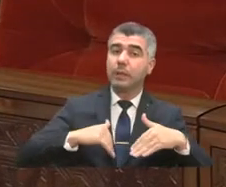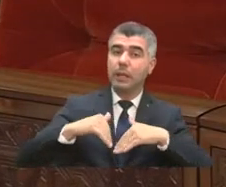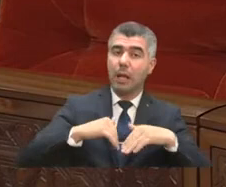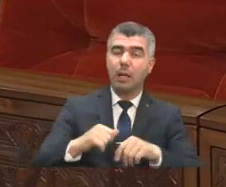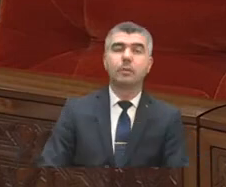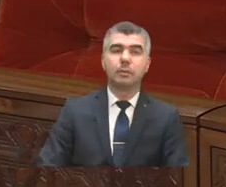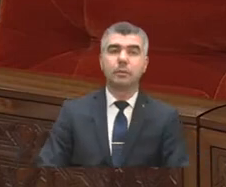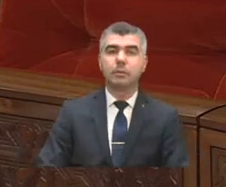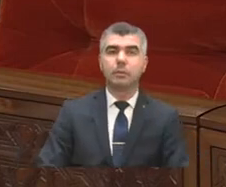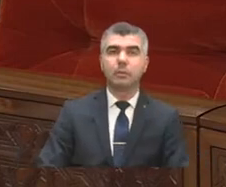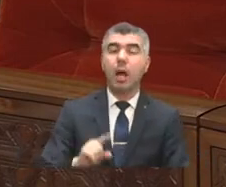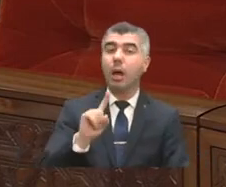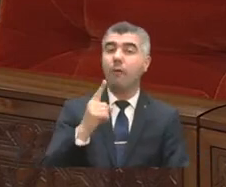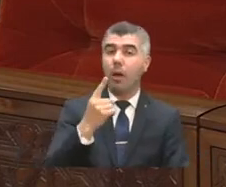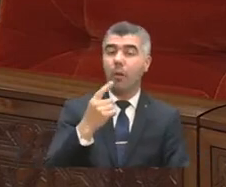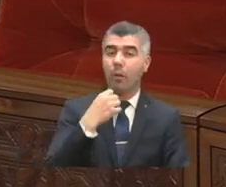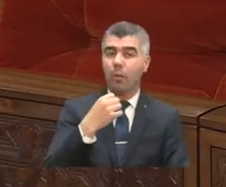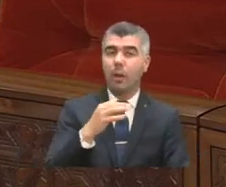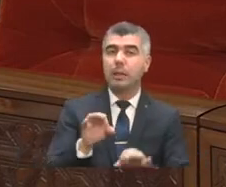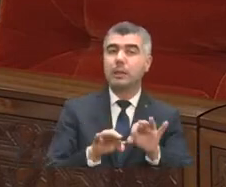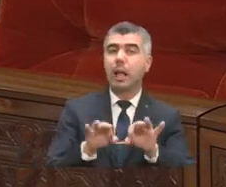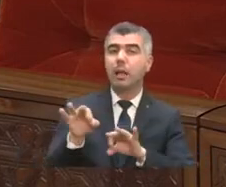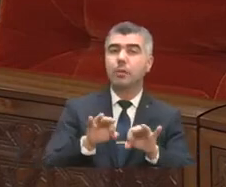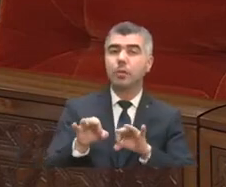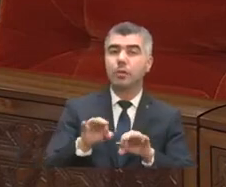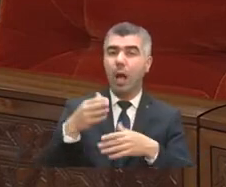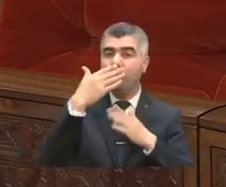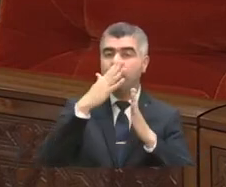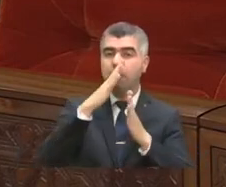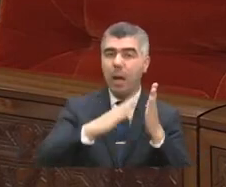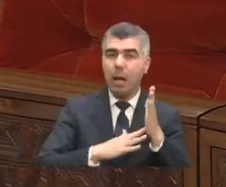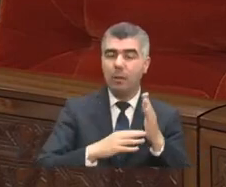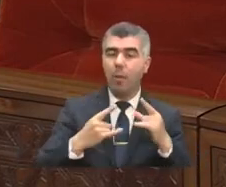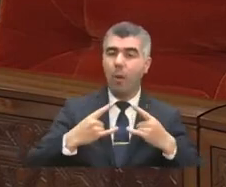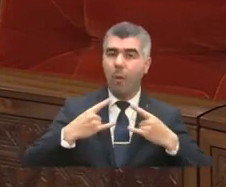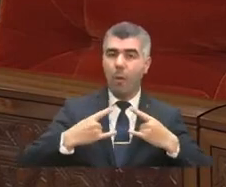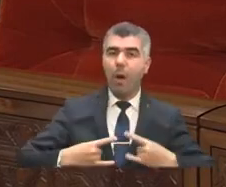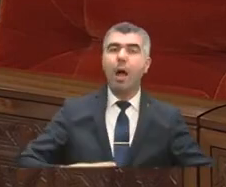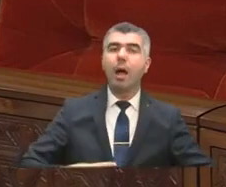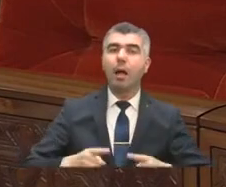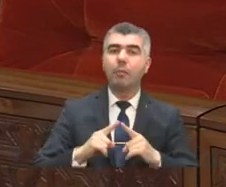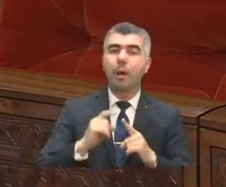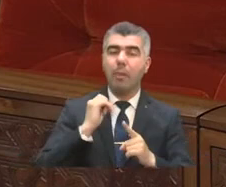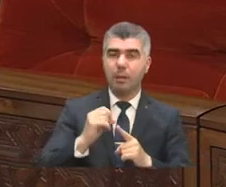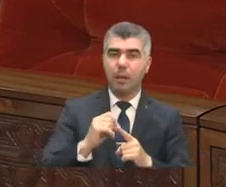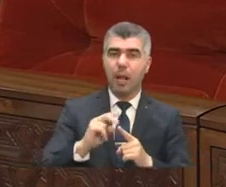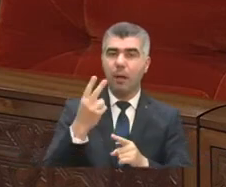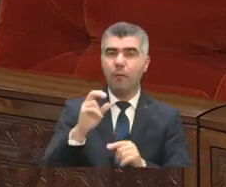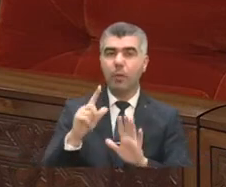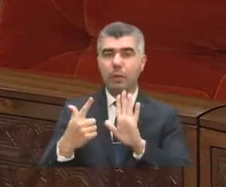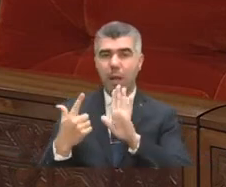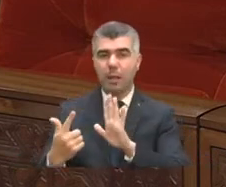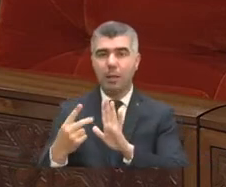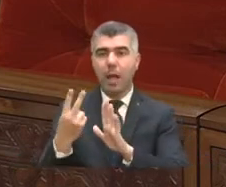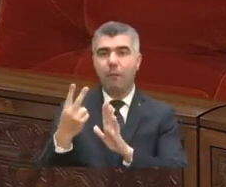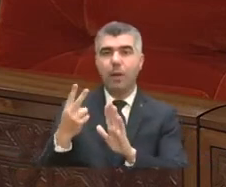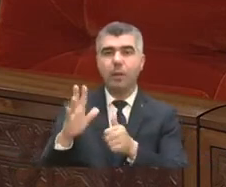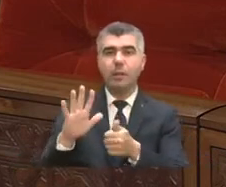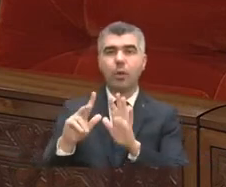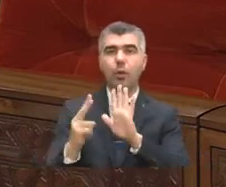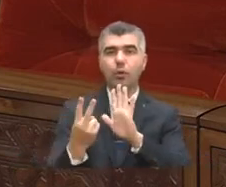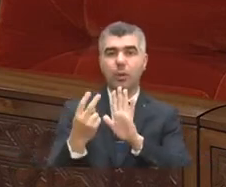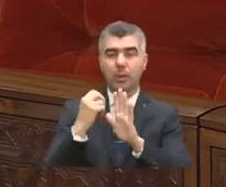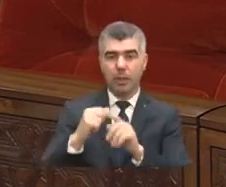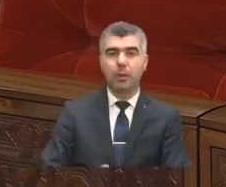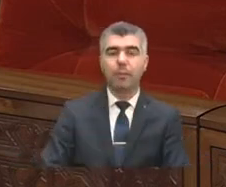بغيت في البداية نشير إلى أن الاستراتيجية الوطنية للسلامة الطرقية للعشرية 2017-2026 تتعتمد في